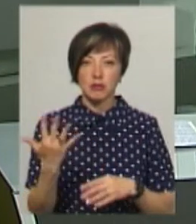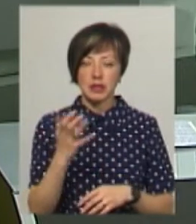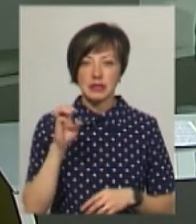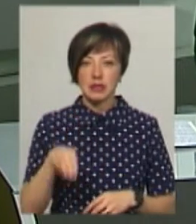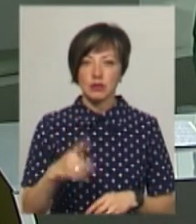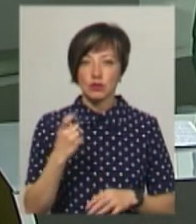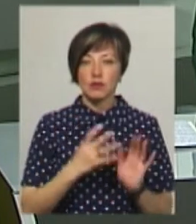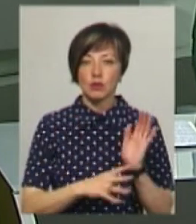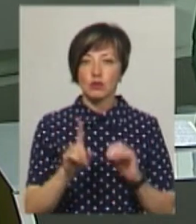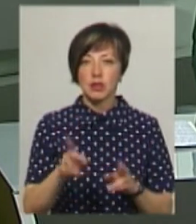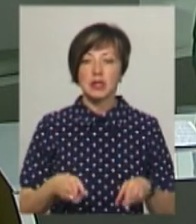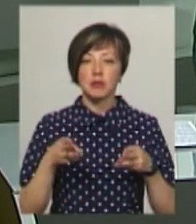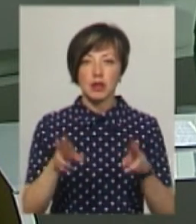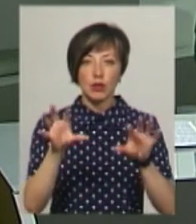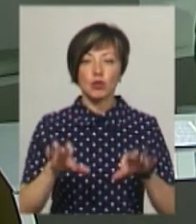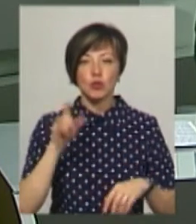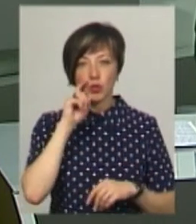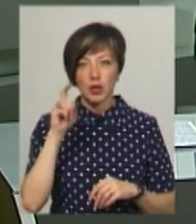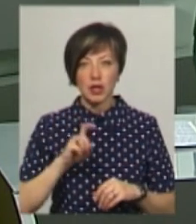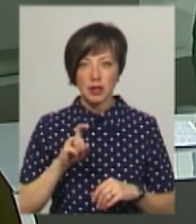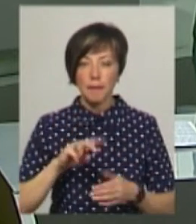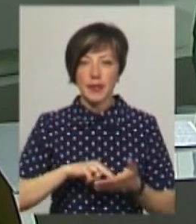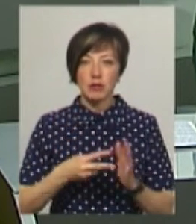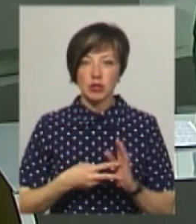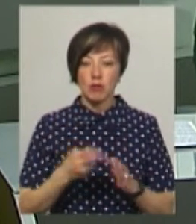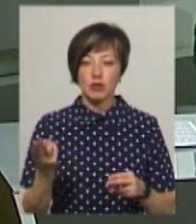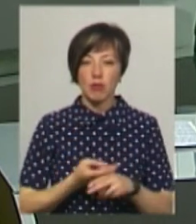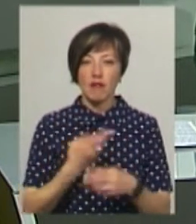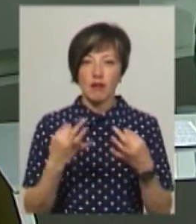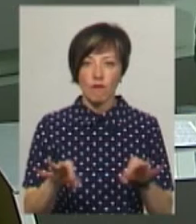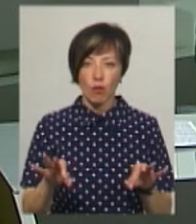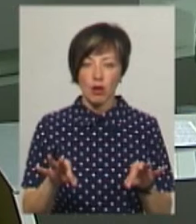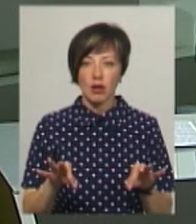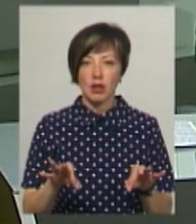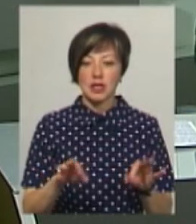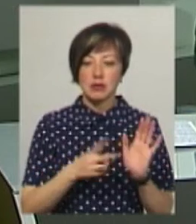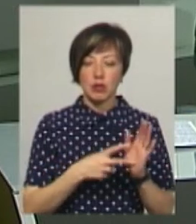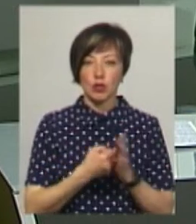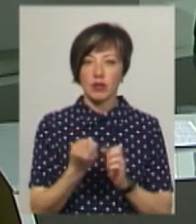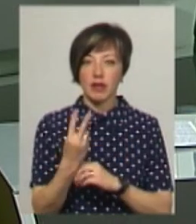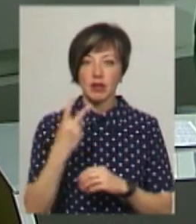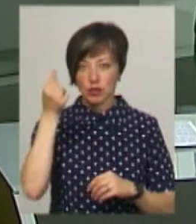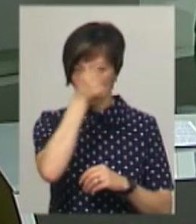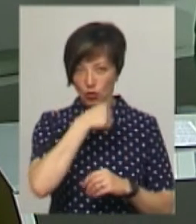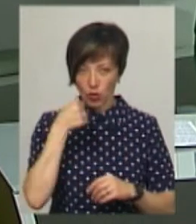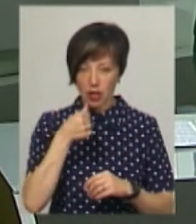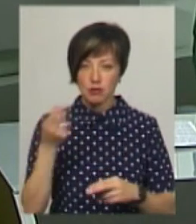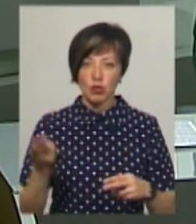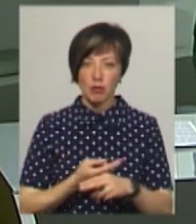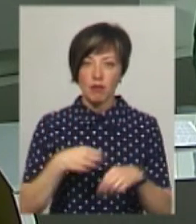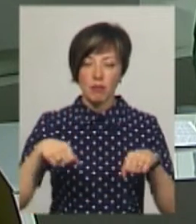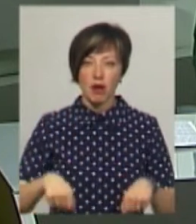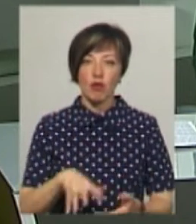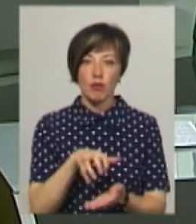статті 191 Кримінального кодексу України передбачає позбавлення волі на строк від 7 до 12 років з позбавленням